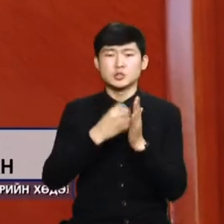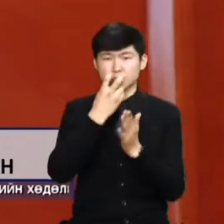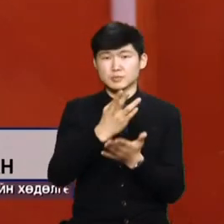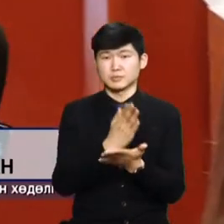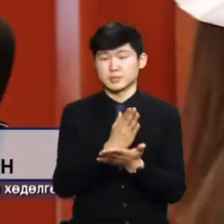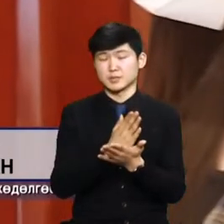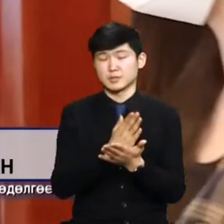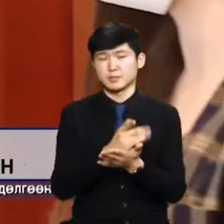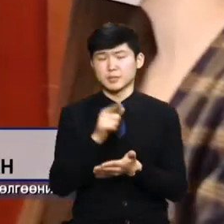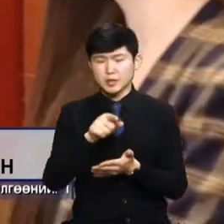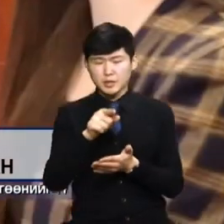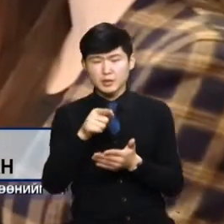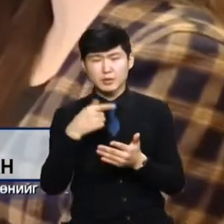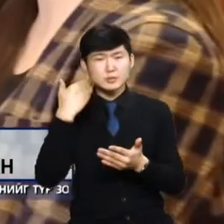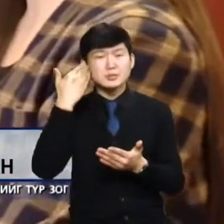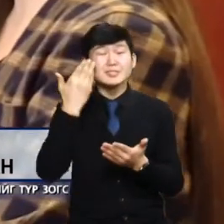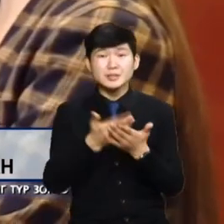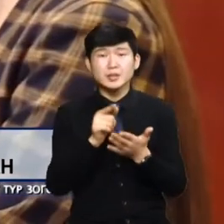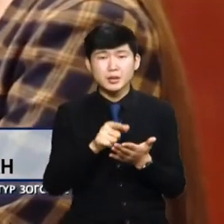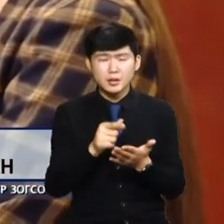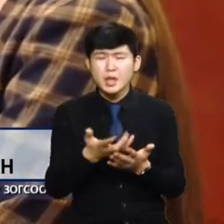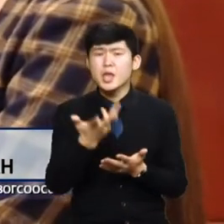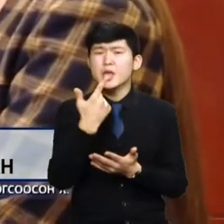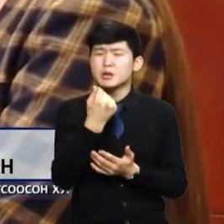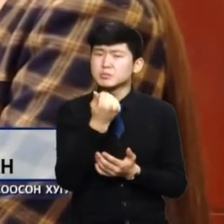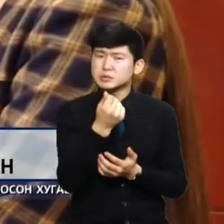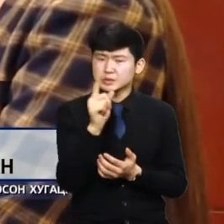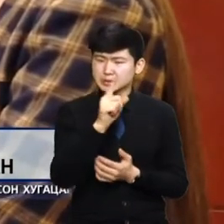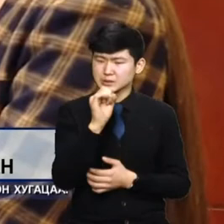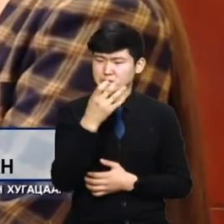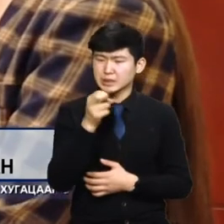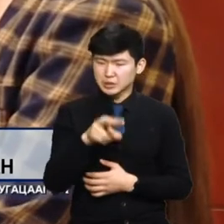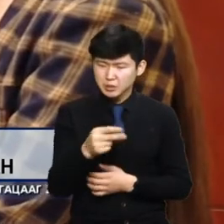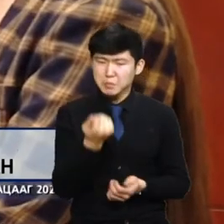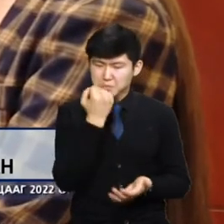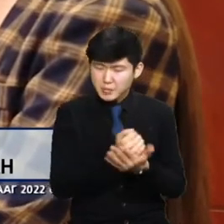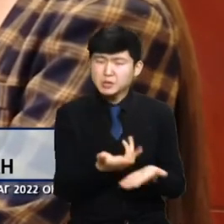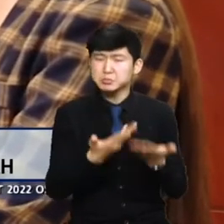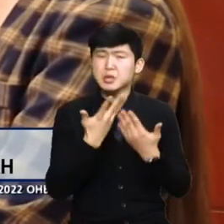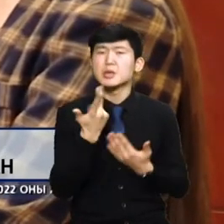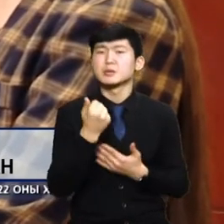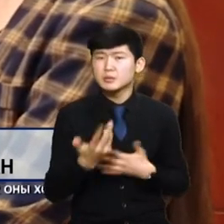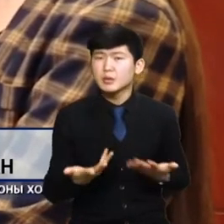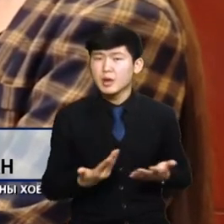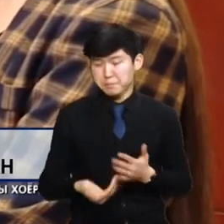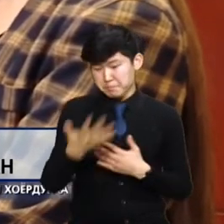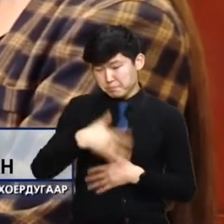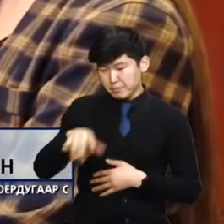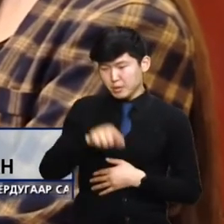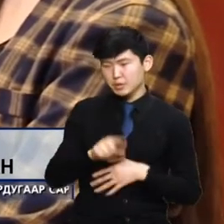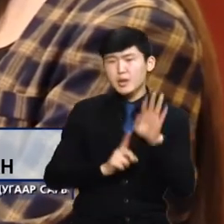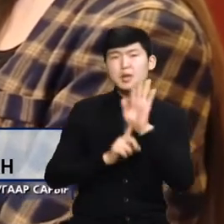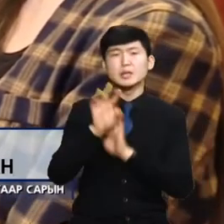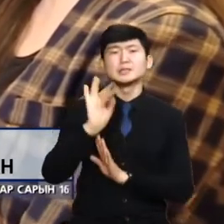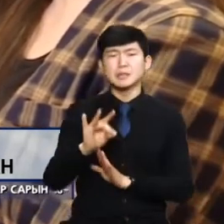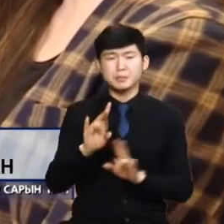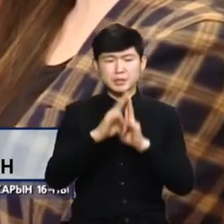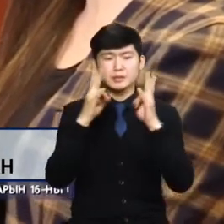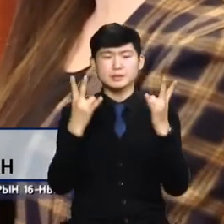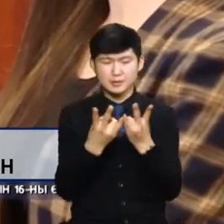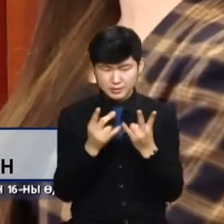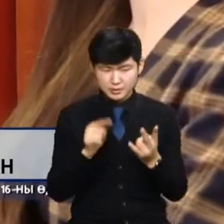байгаа. Тэгэхээр энэ саналд хичнээн төгөргийн зардал гэсэн батлагдсан. За тэгэхээр бид нар бол яг зөв ихний ээлжинд одоо